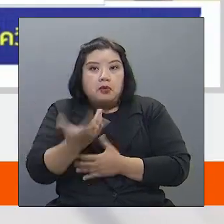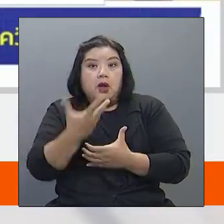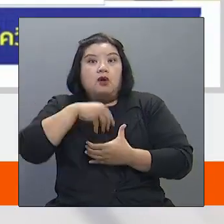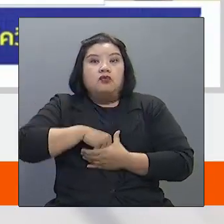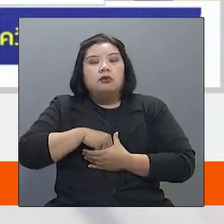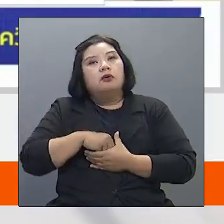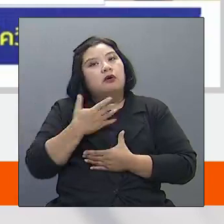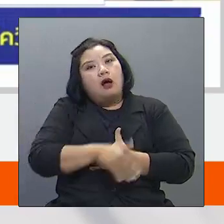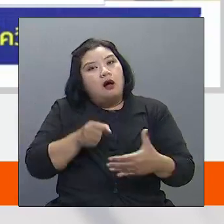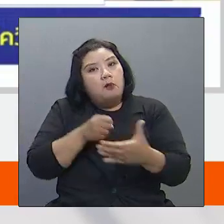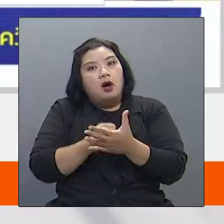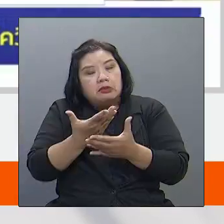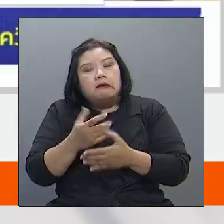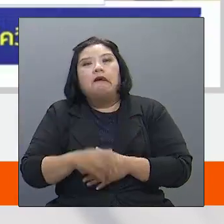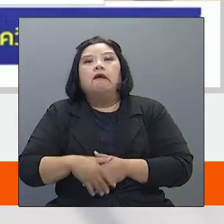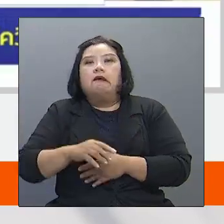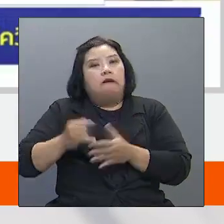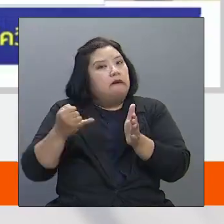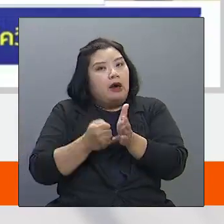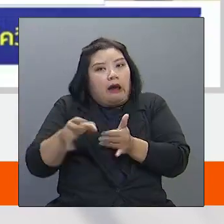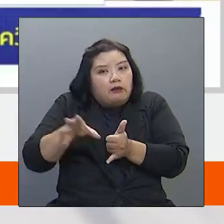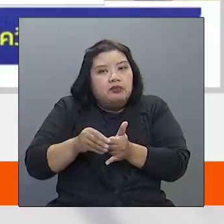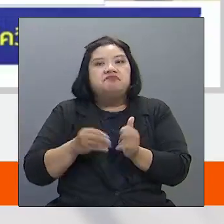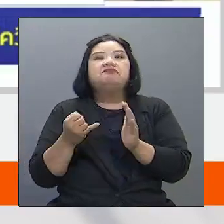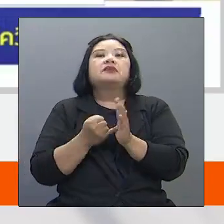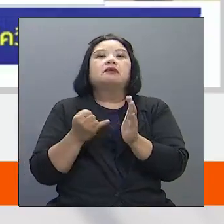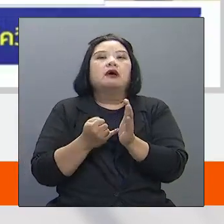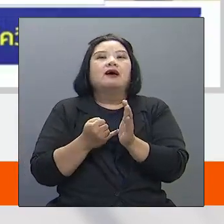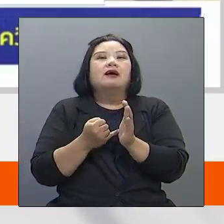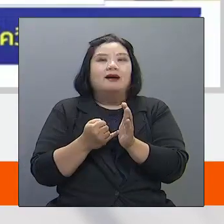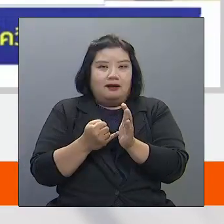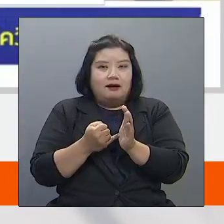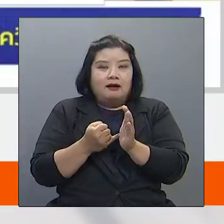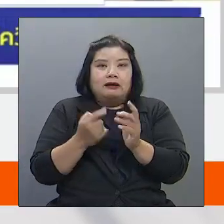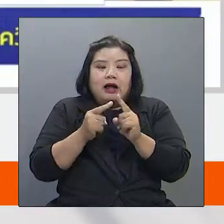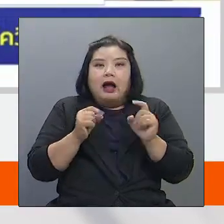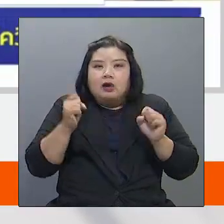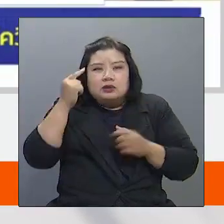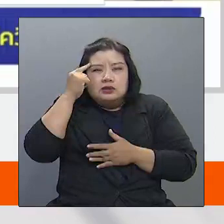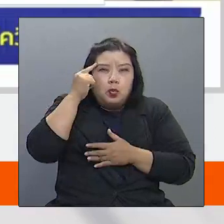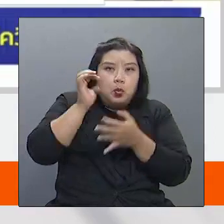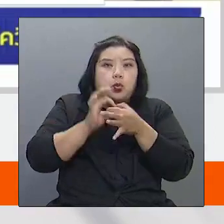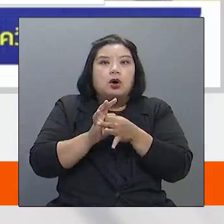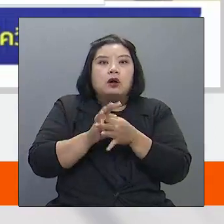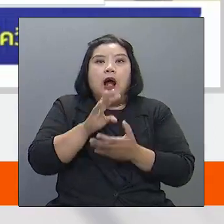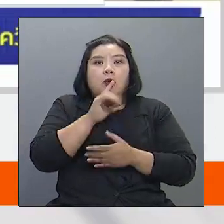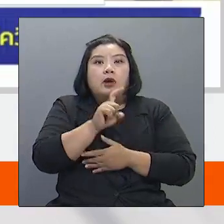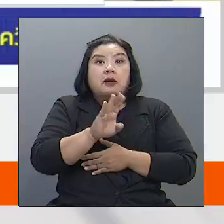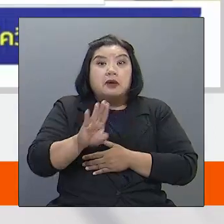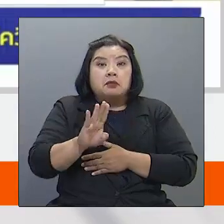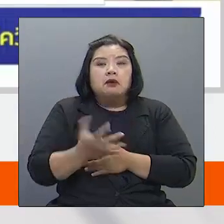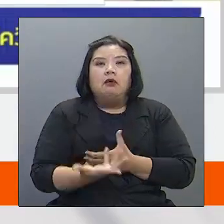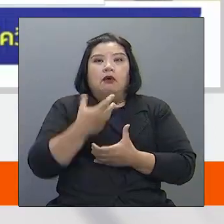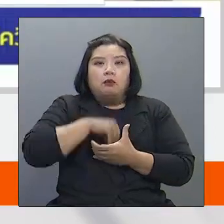ไปป้องกันเขาทำให้คนติดง่ายกว่าสายพันธุ์อื่นๆเพราะฉะนั้นความกังวลก็คือว่าถ้า XBB เข้ามาเยอะเนี่ยภูมิคุ้มกันในร่างกายของเ